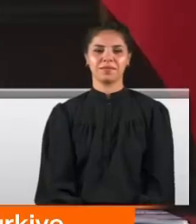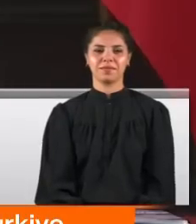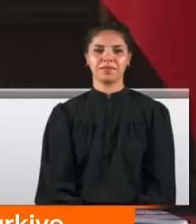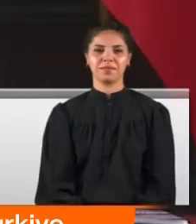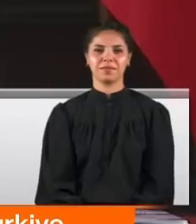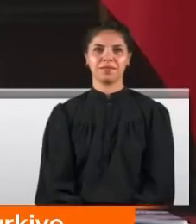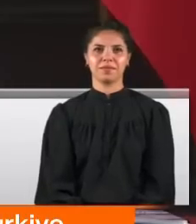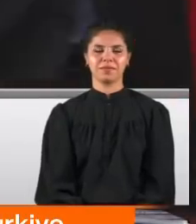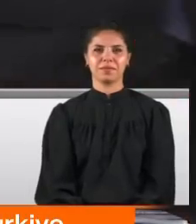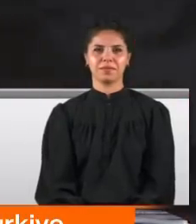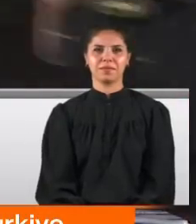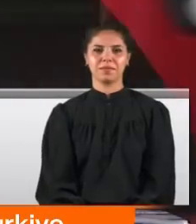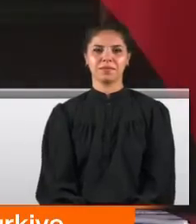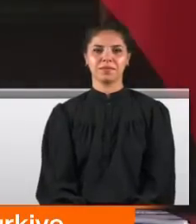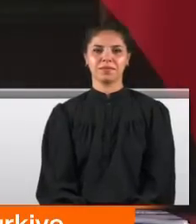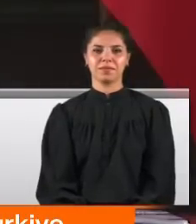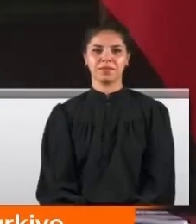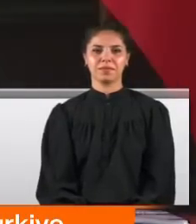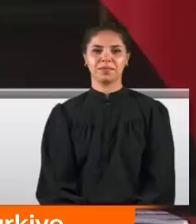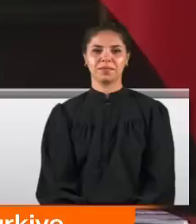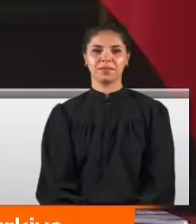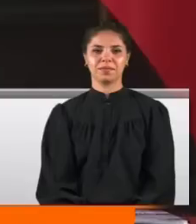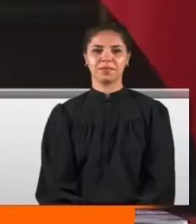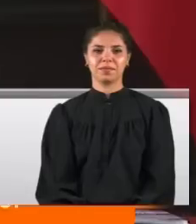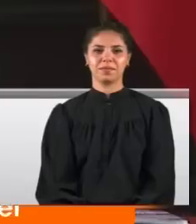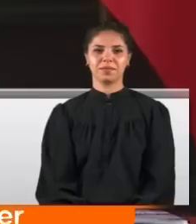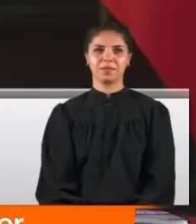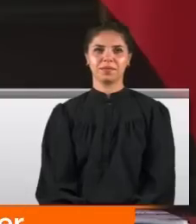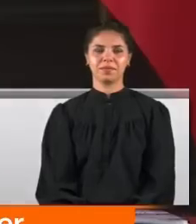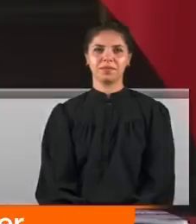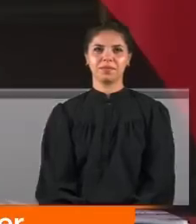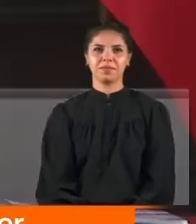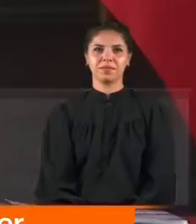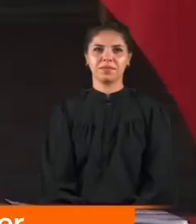bırakıyoruz. Çok onurlu ve gururluyuz. Hanımefendiye de çok çok selamlar. Sağ olun, sağ olun.